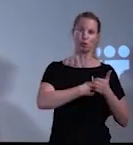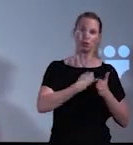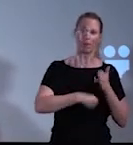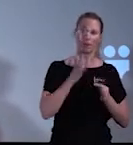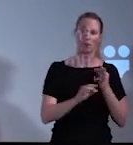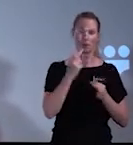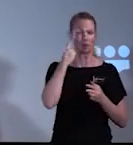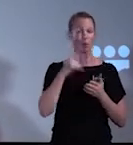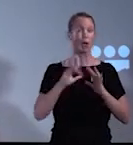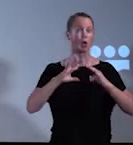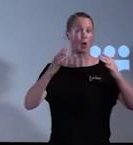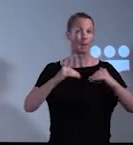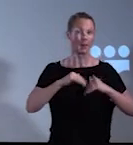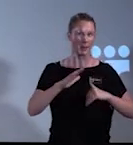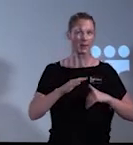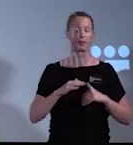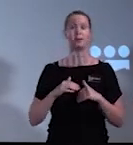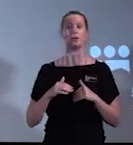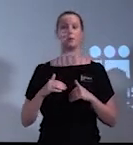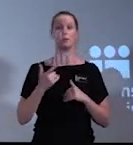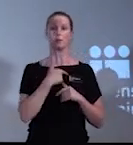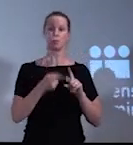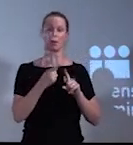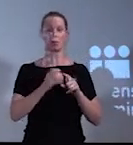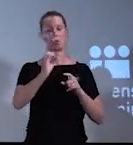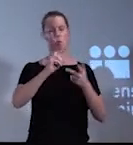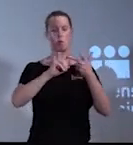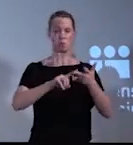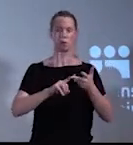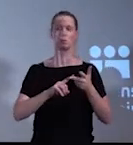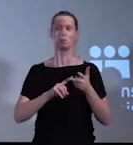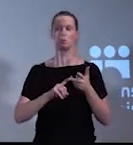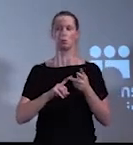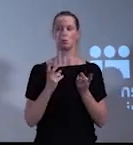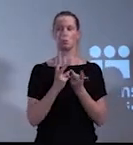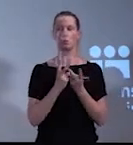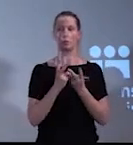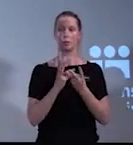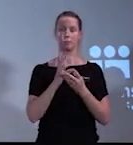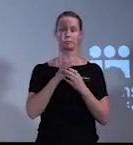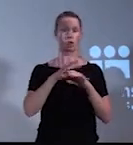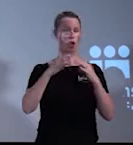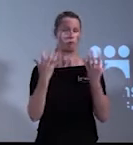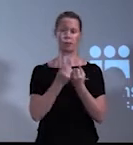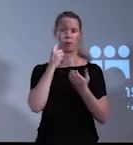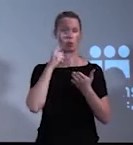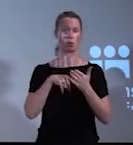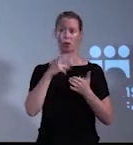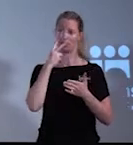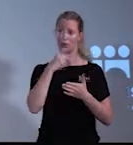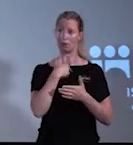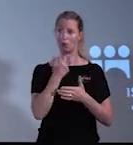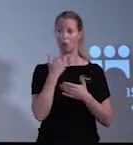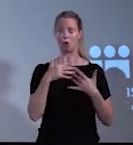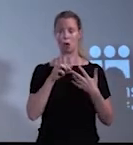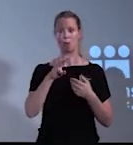nu för att se om jag kan öka den igen, eftersom vi börjar på noll igen. Så att det är det övergripande målet. Nu ser vi att vi behöver göra